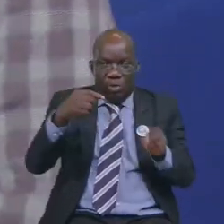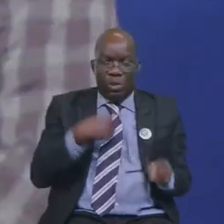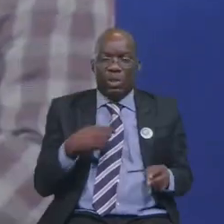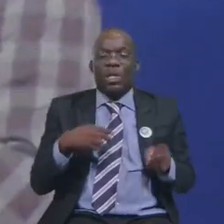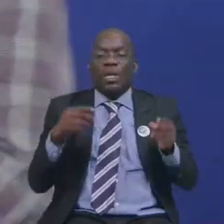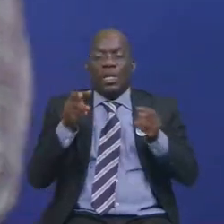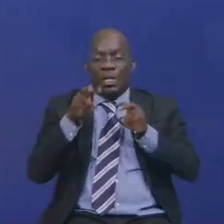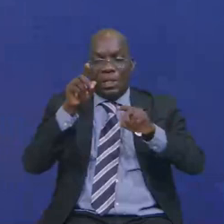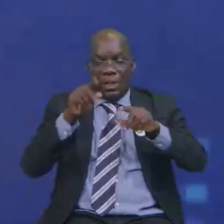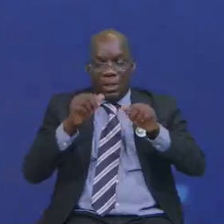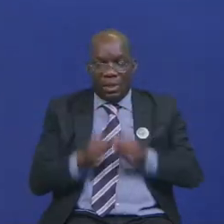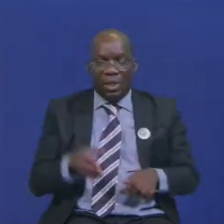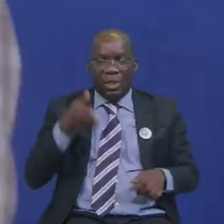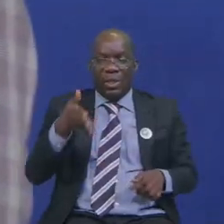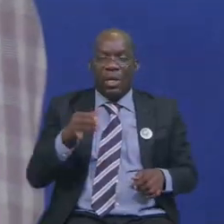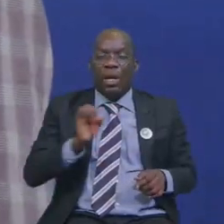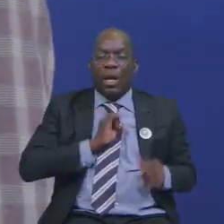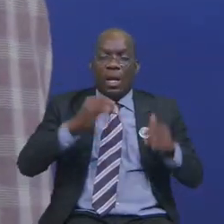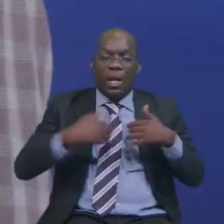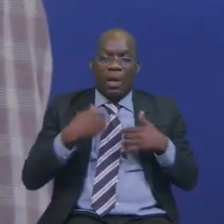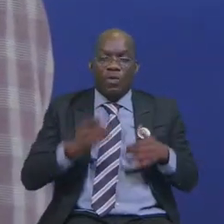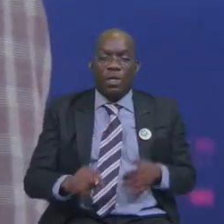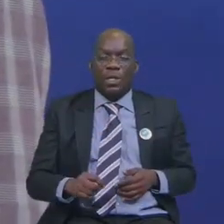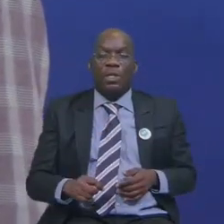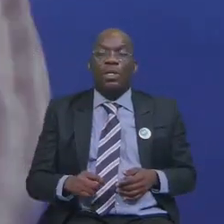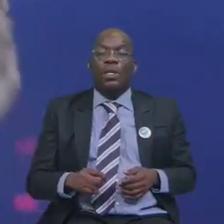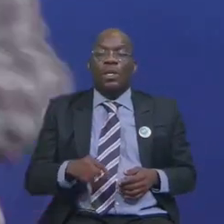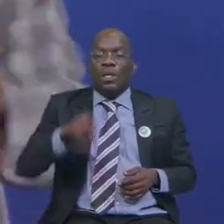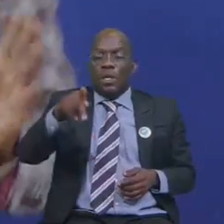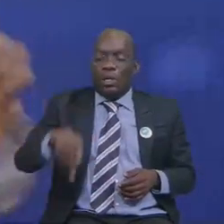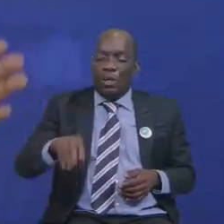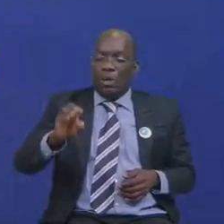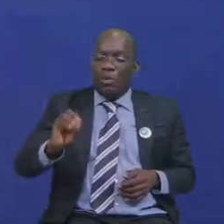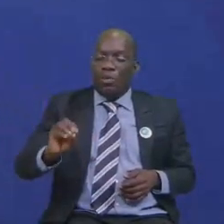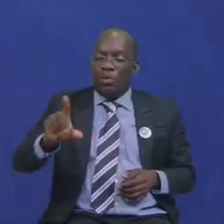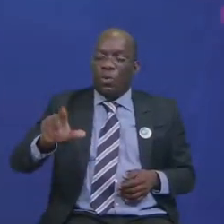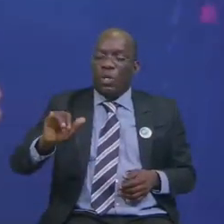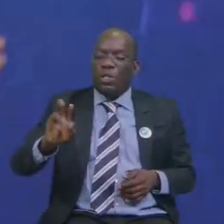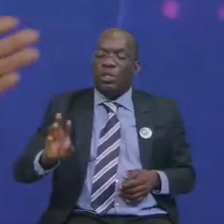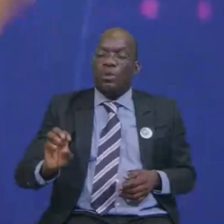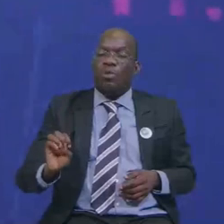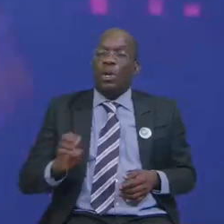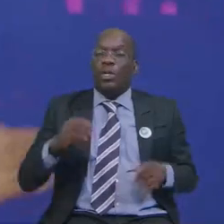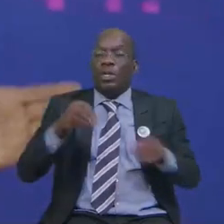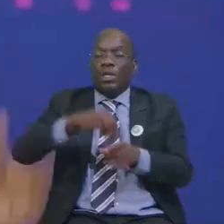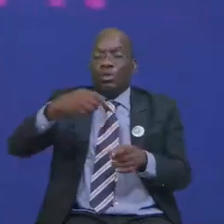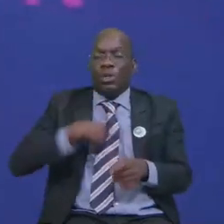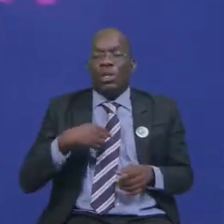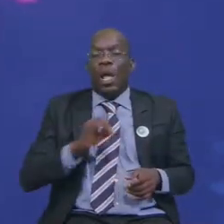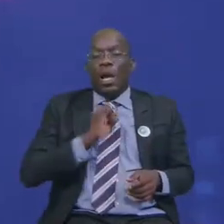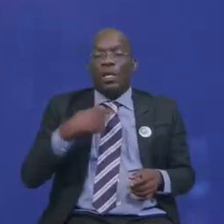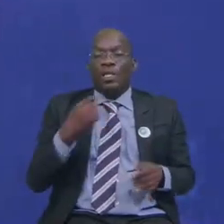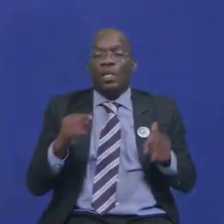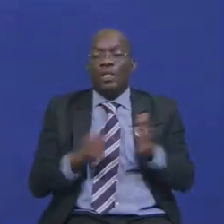là-bas j'ai le policier au dedans de moi et je dis voici pendant cette période de temps